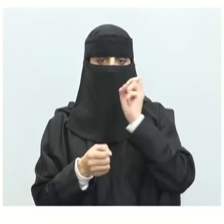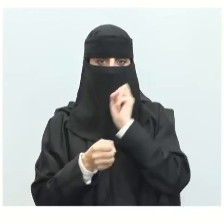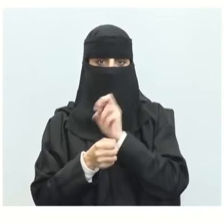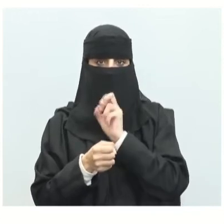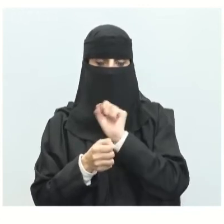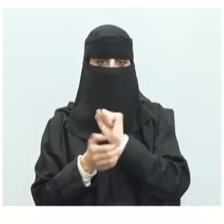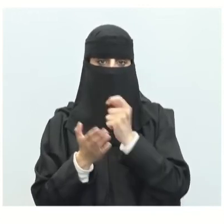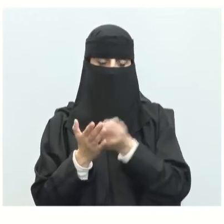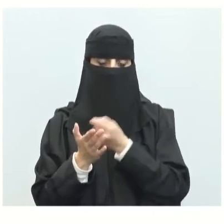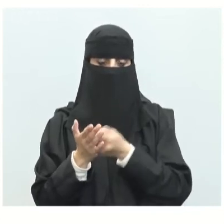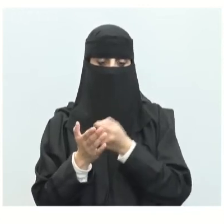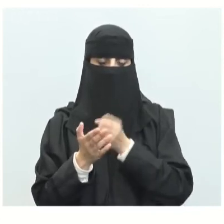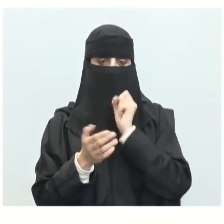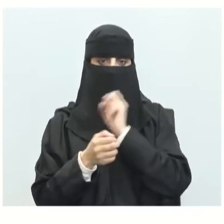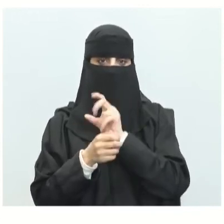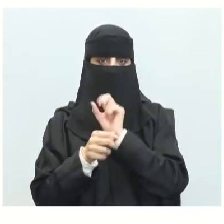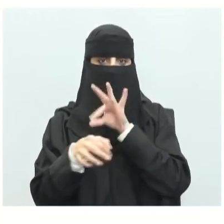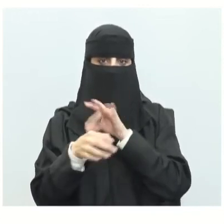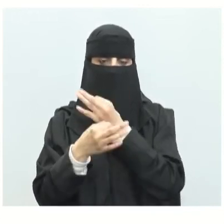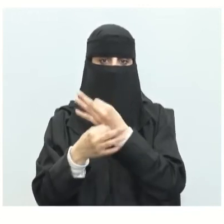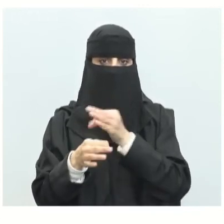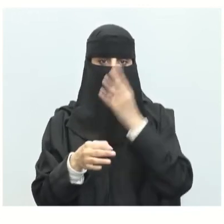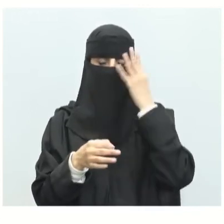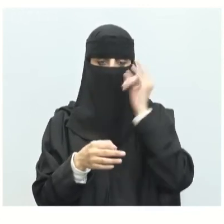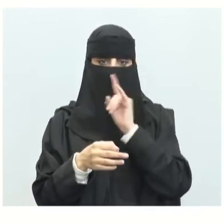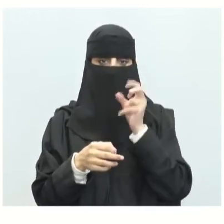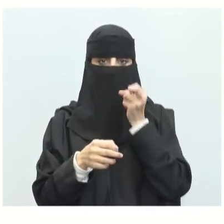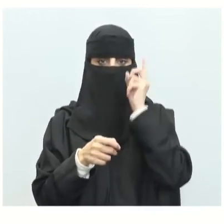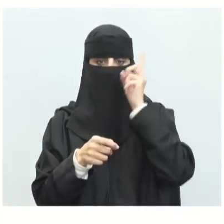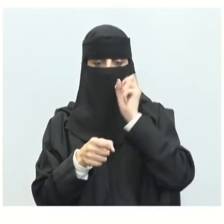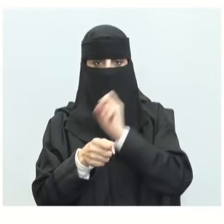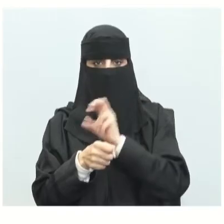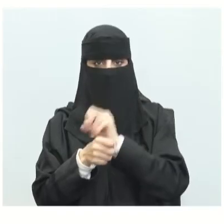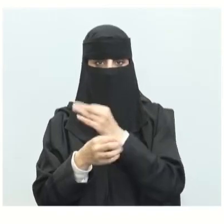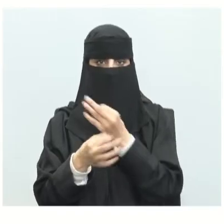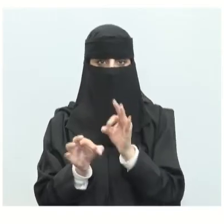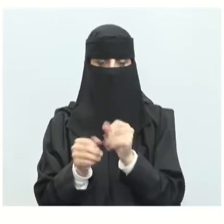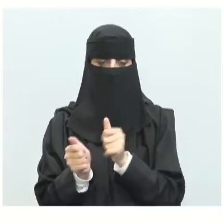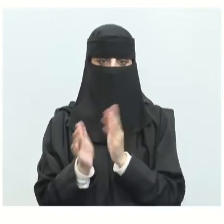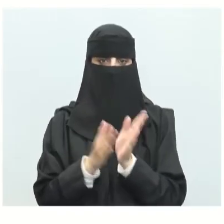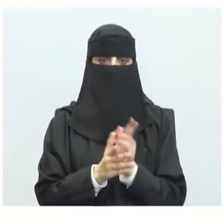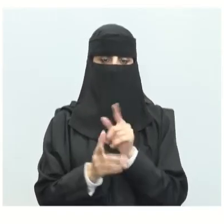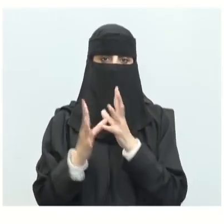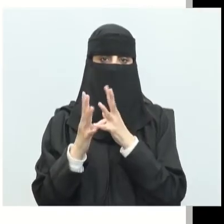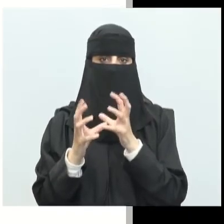علم بالقلم علم الانسان ما لم يعلم